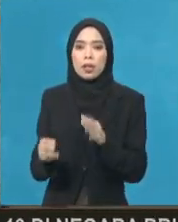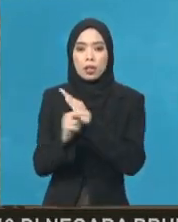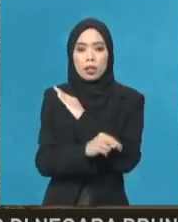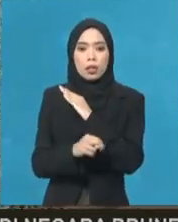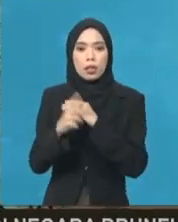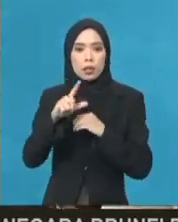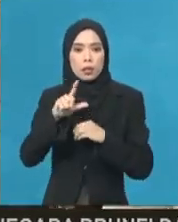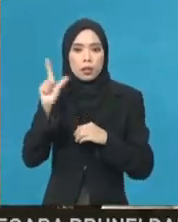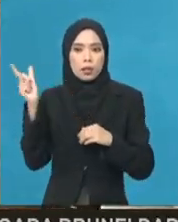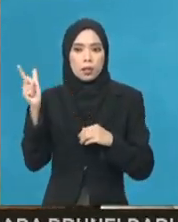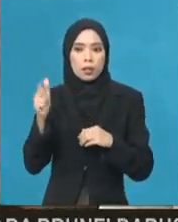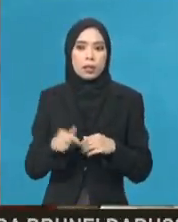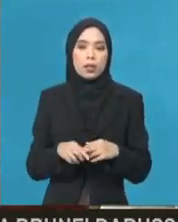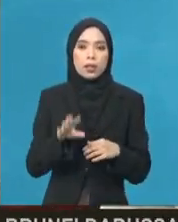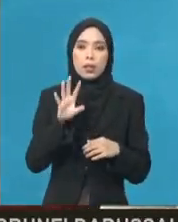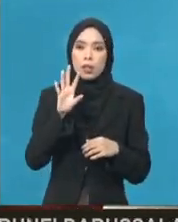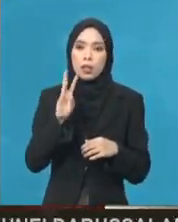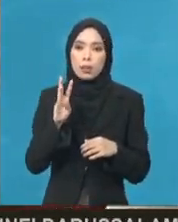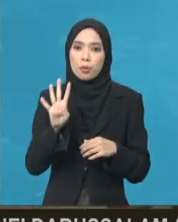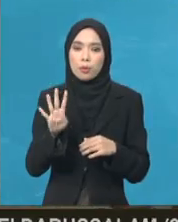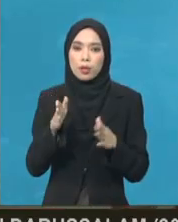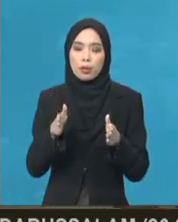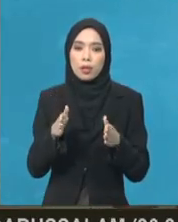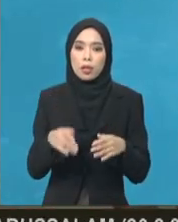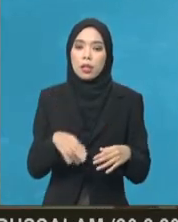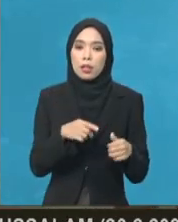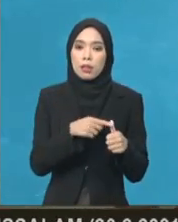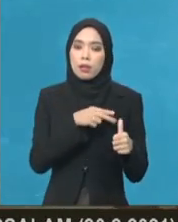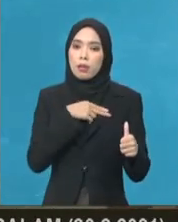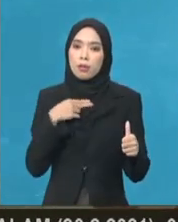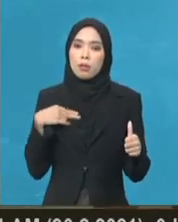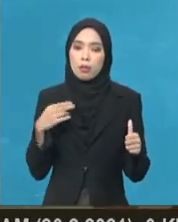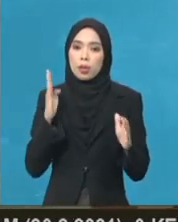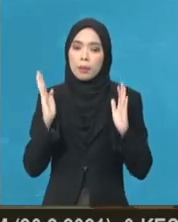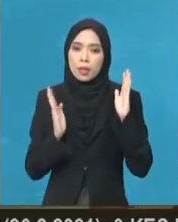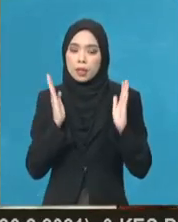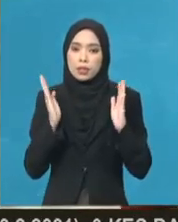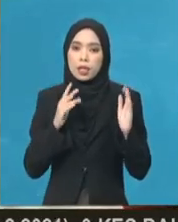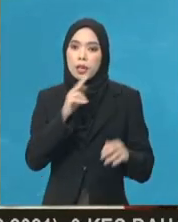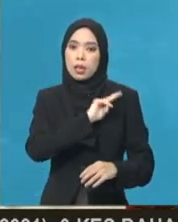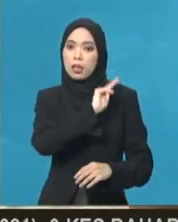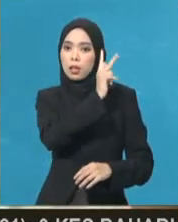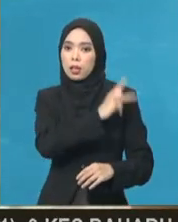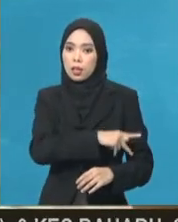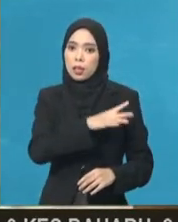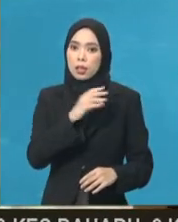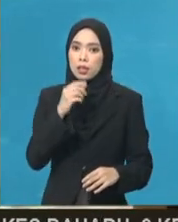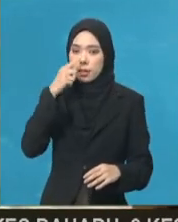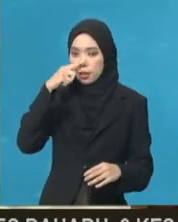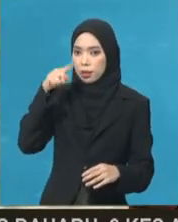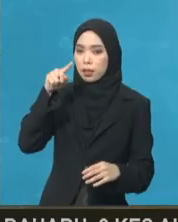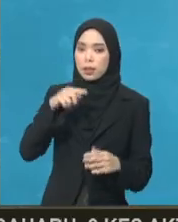64 peserta dari persatuan persatuan warga Indonesia Malaysia Republik Filipina dan Thailand